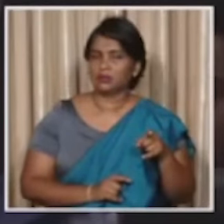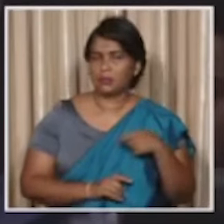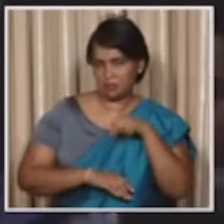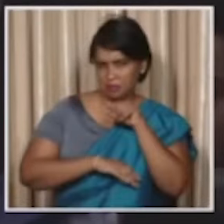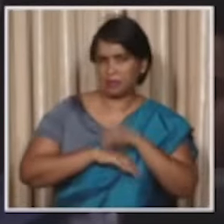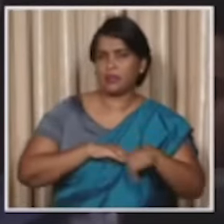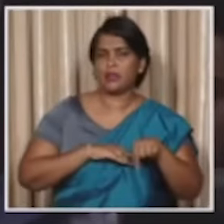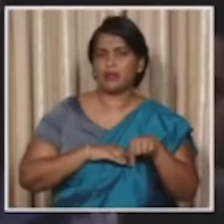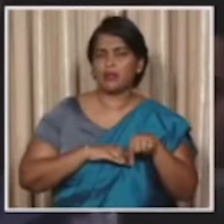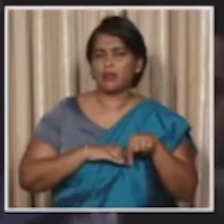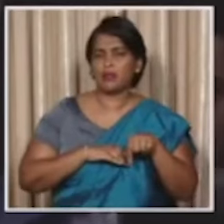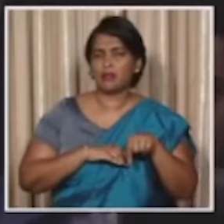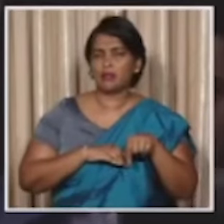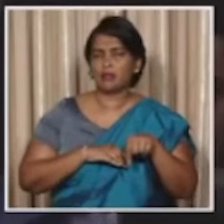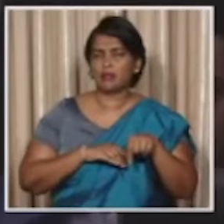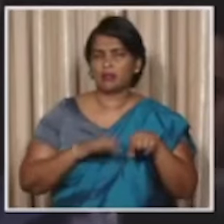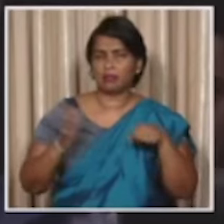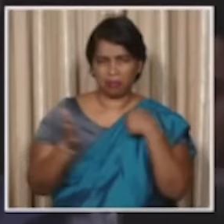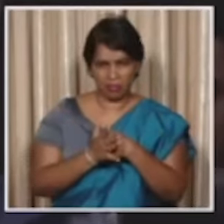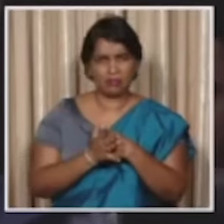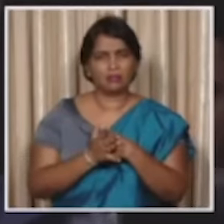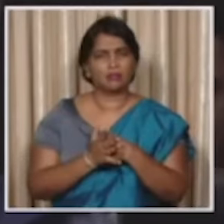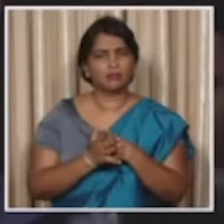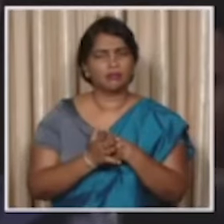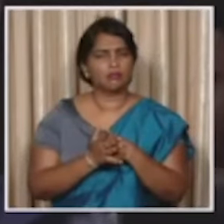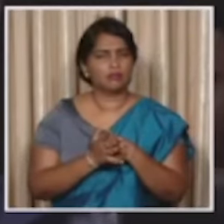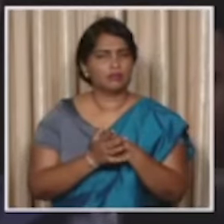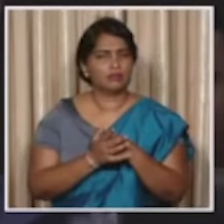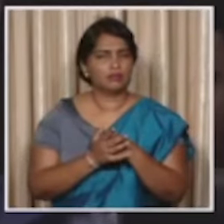සැලසුම් සහගත මිනිමැරුවක්ද